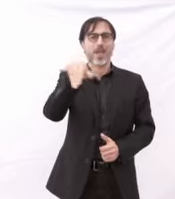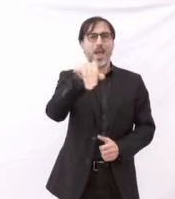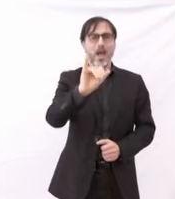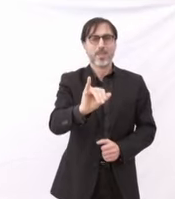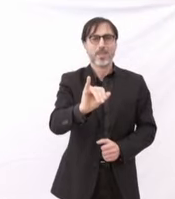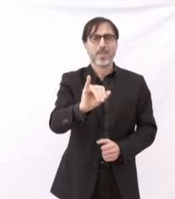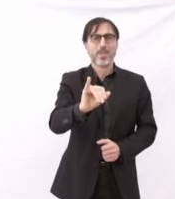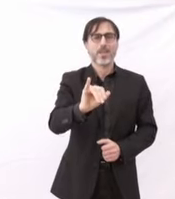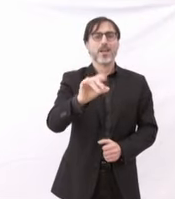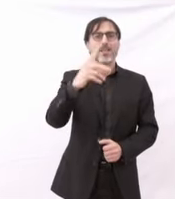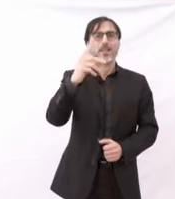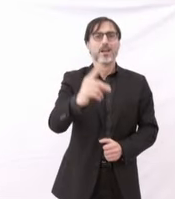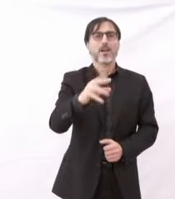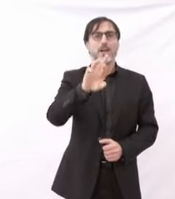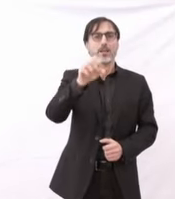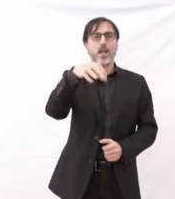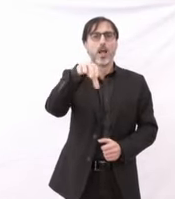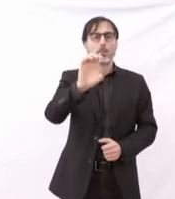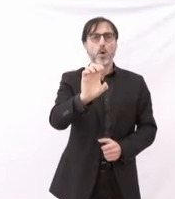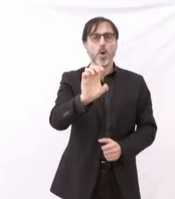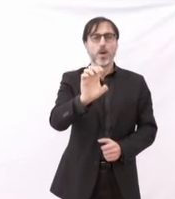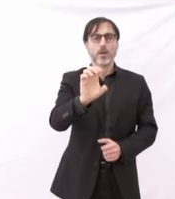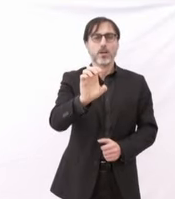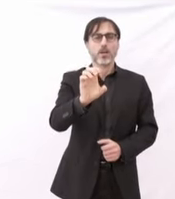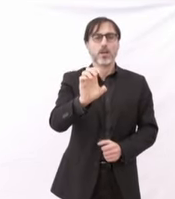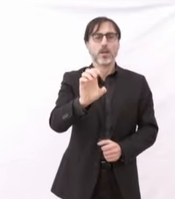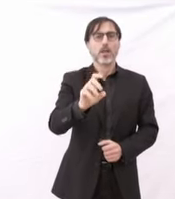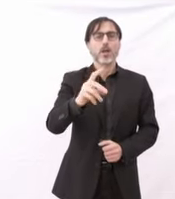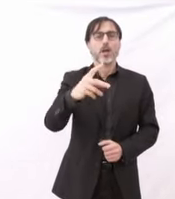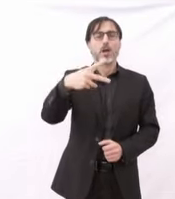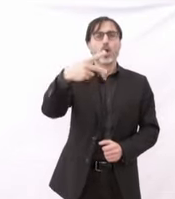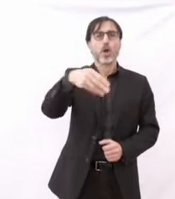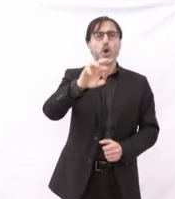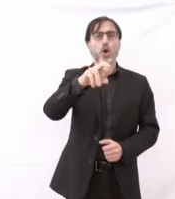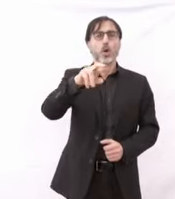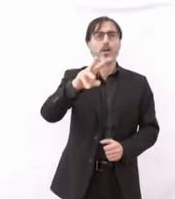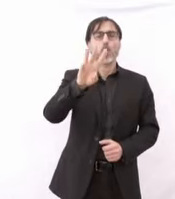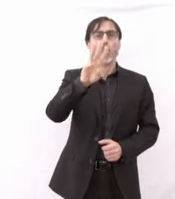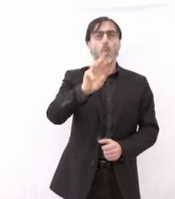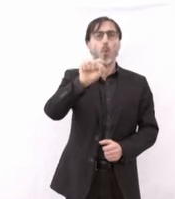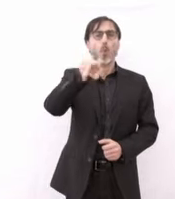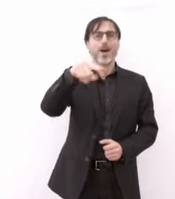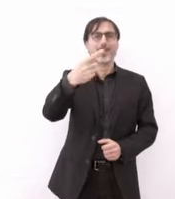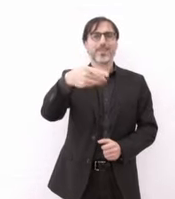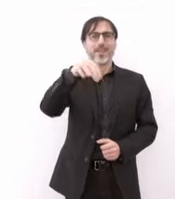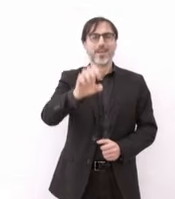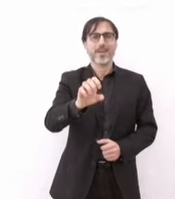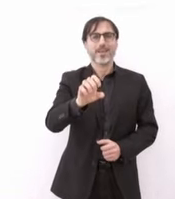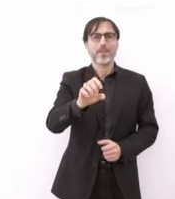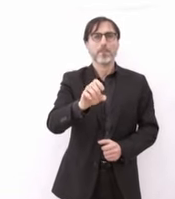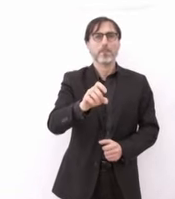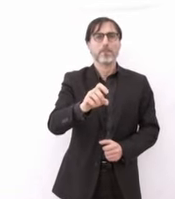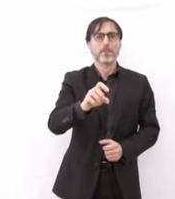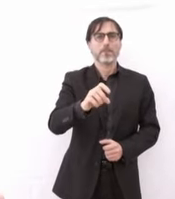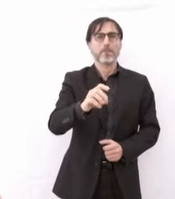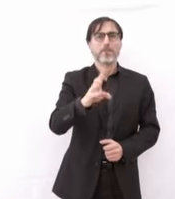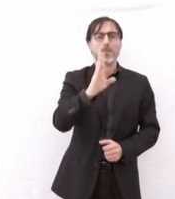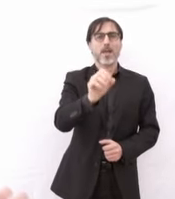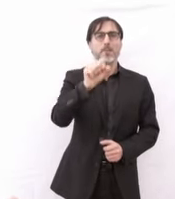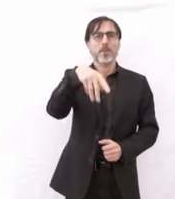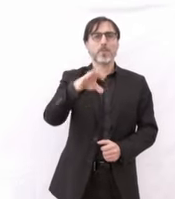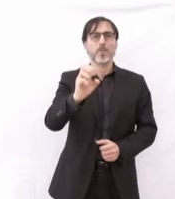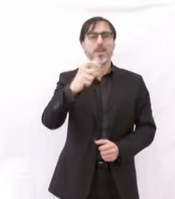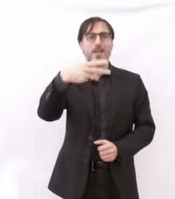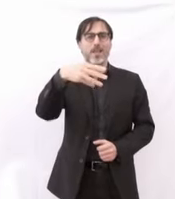Alassane Darboe, Eric Quarteng, Romanus Becche,